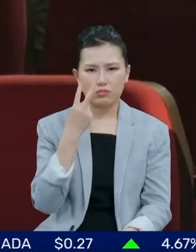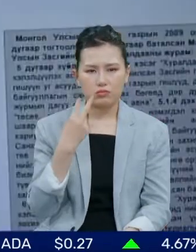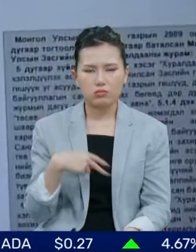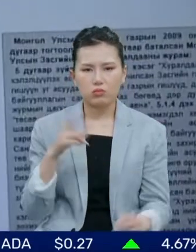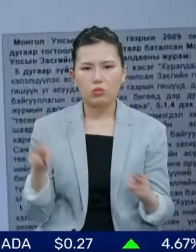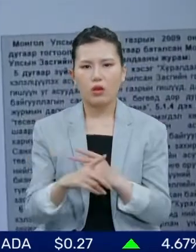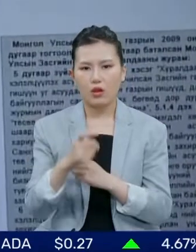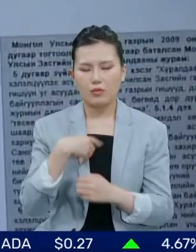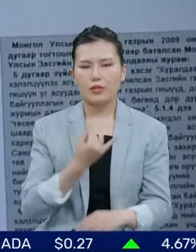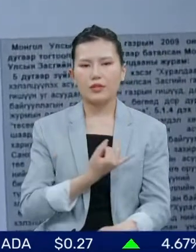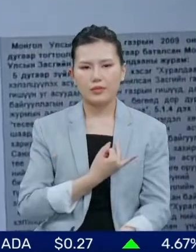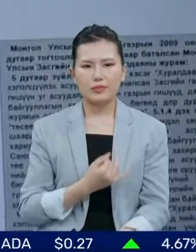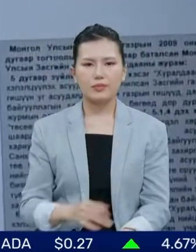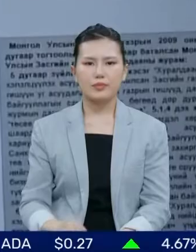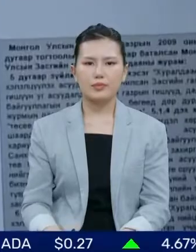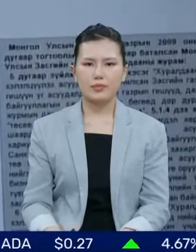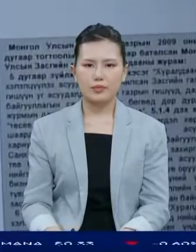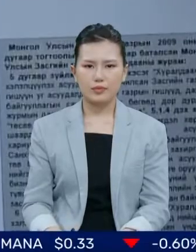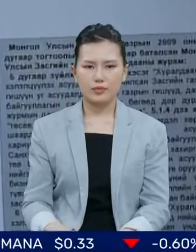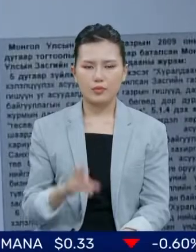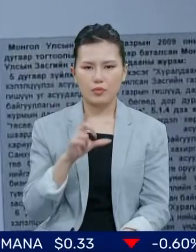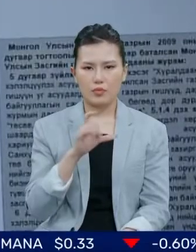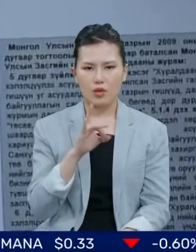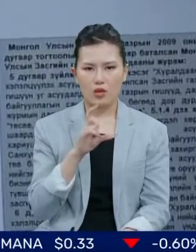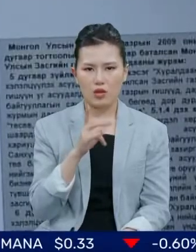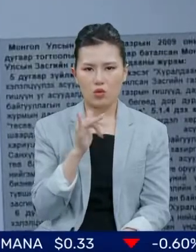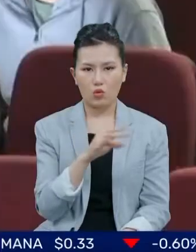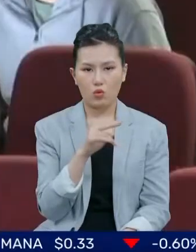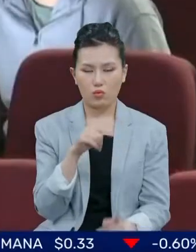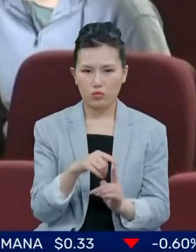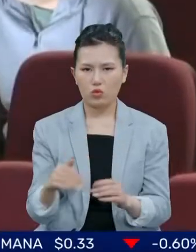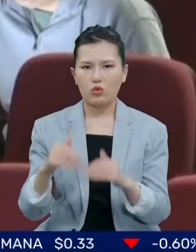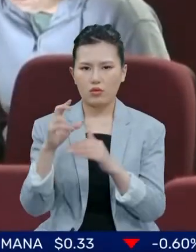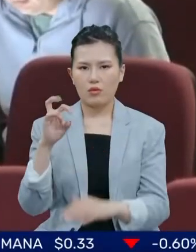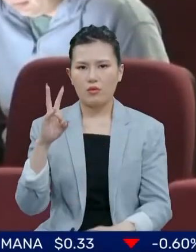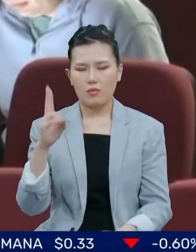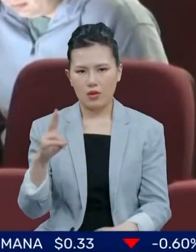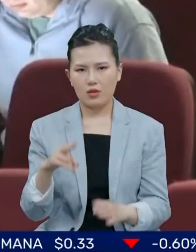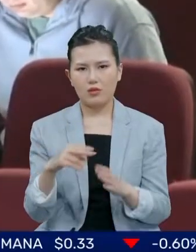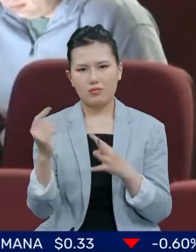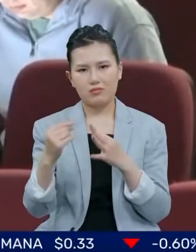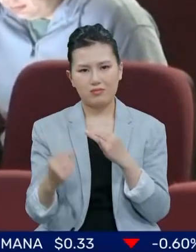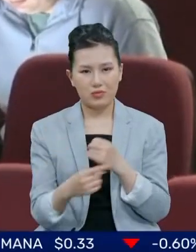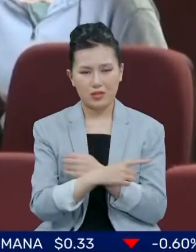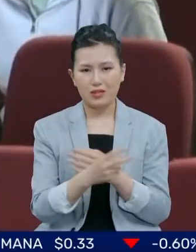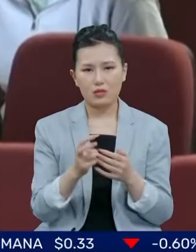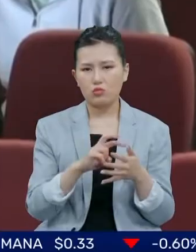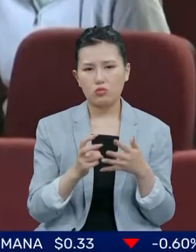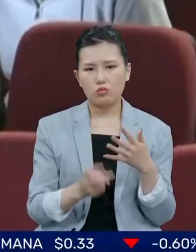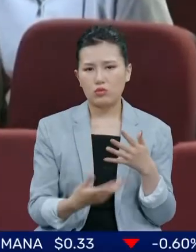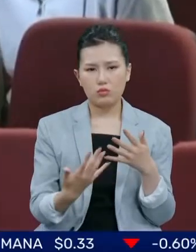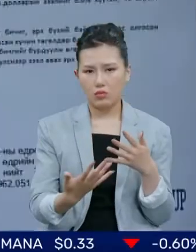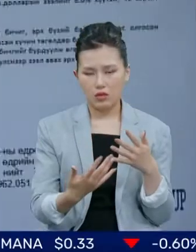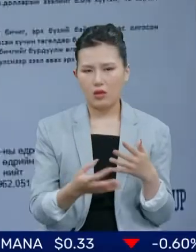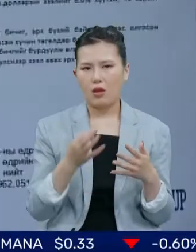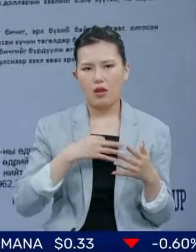байна. За тухай задлж үзье. Бэрин Групп нь хөгжлийн банкны зээлийн шалгуур шаардлагыг бүрэн хангаагүй байхад төлөөлөл удирдах зөвлөлийн шийдвэрээр